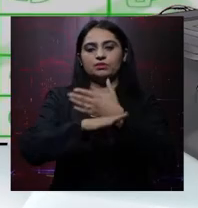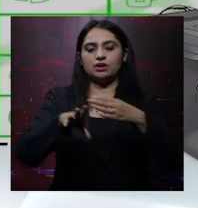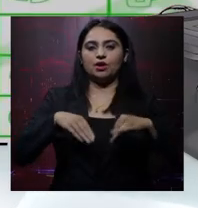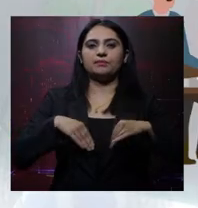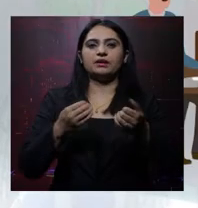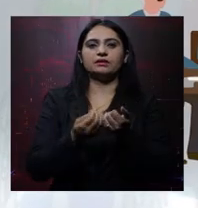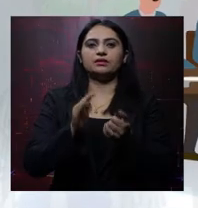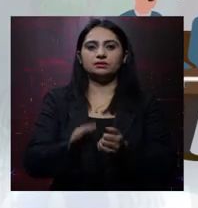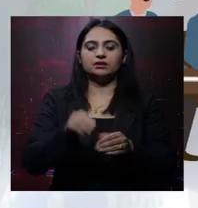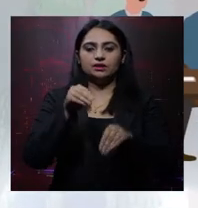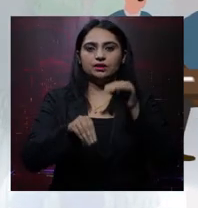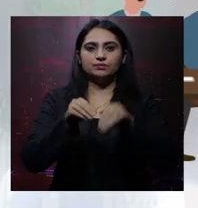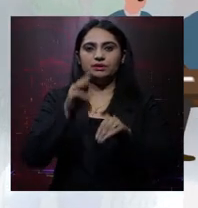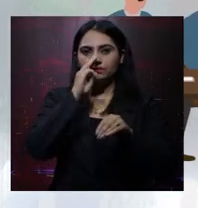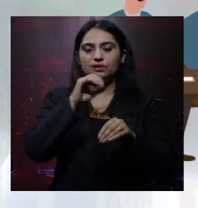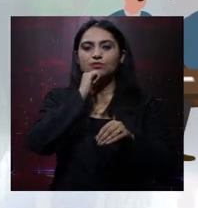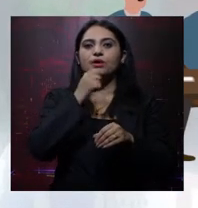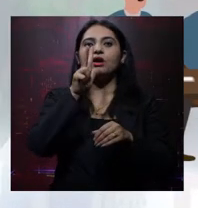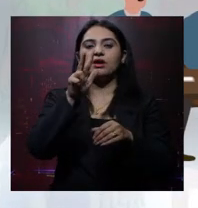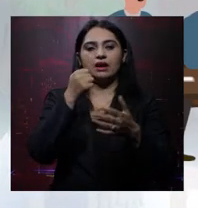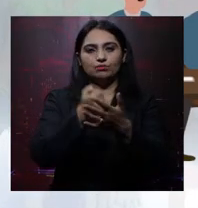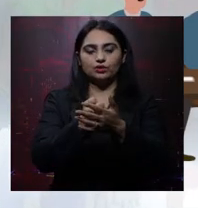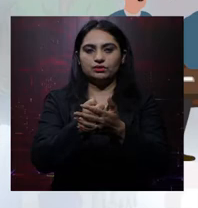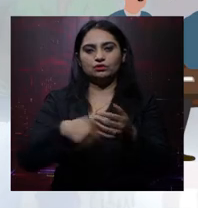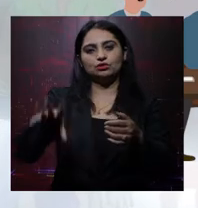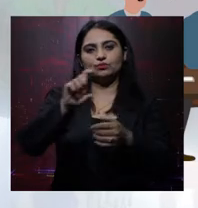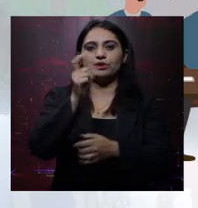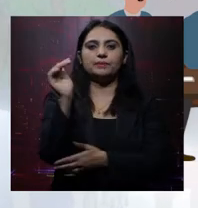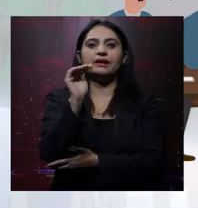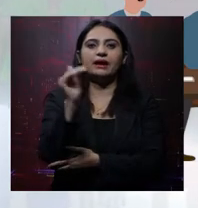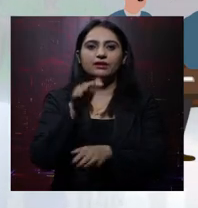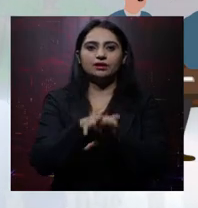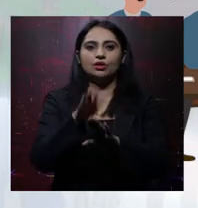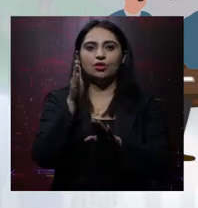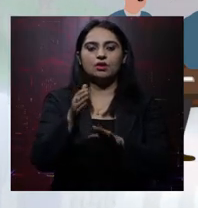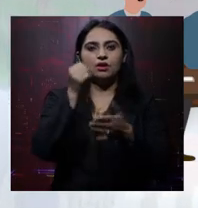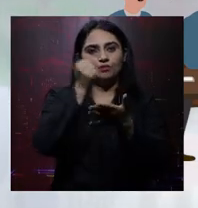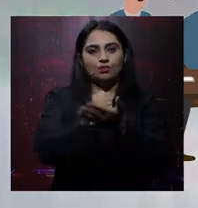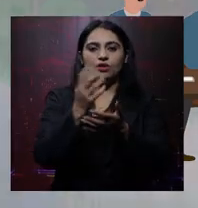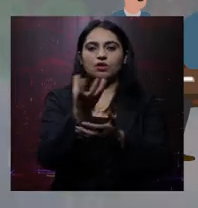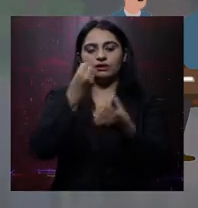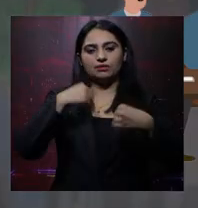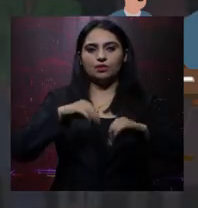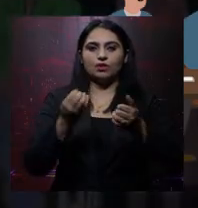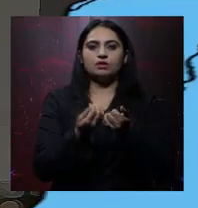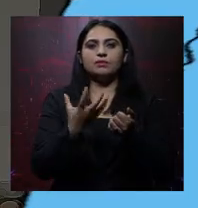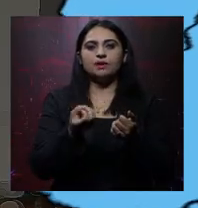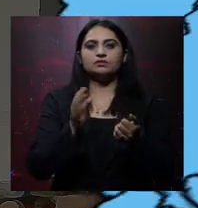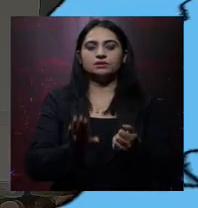छ। निर्वाचनमा 18 वर्ष उमेर पुगेका सम्पूर्ण नेपाली नागरिकले मताधिकार प्रयोग गर्न